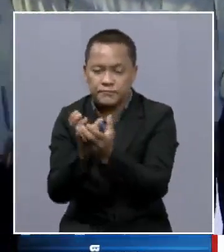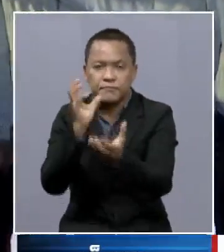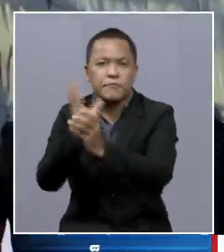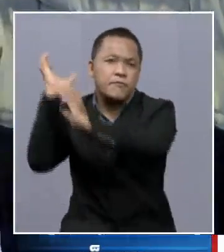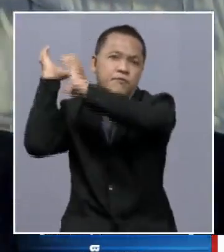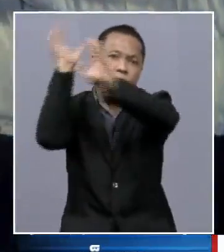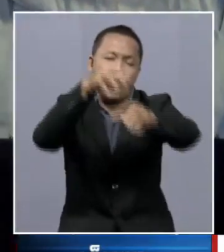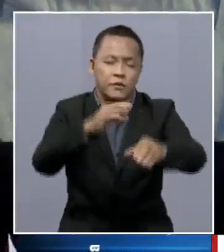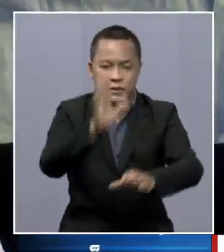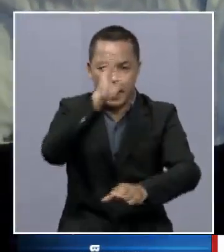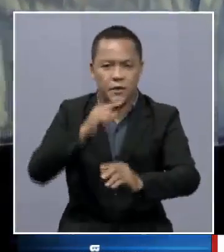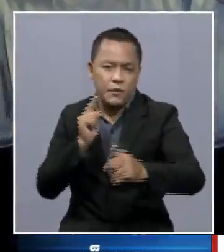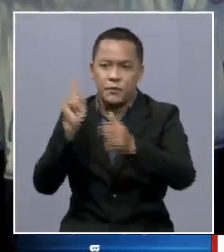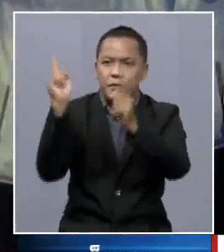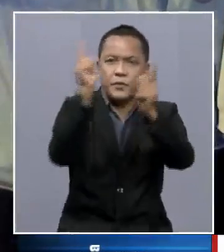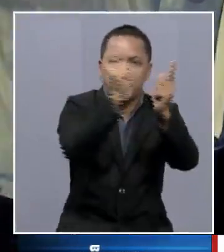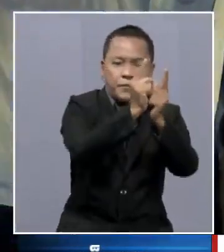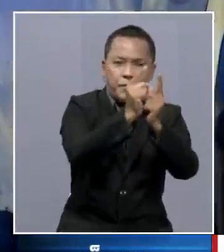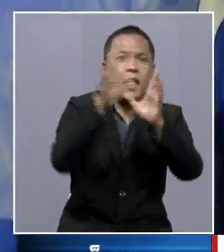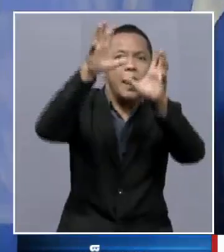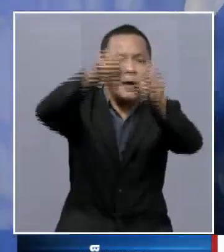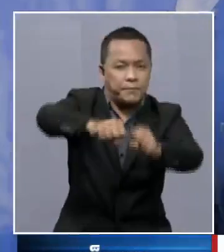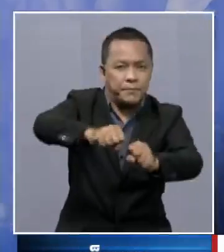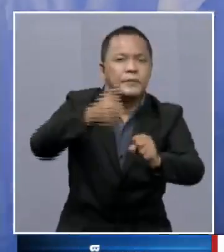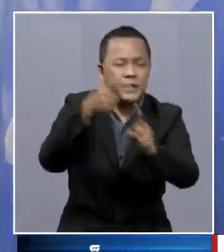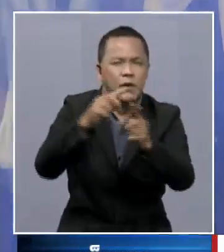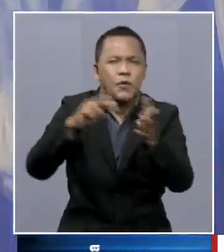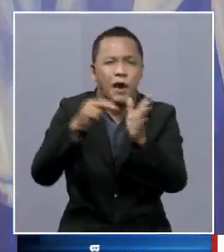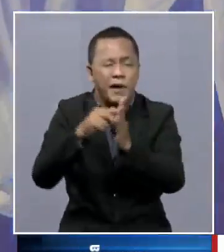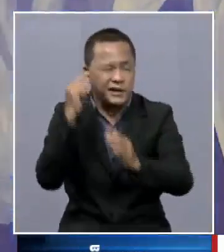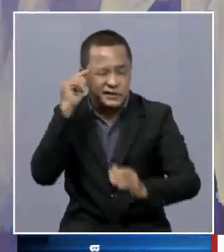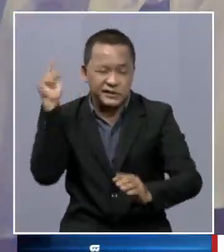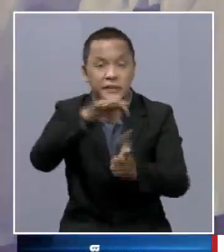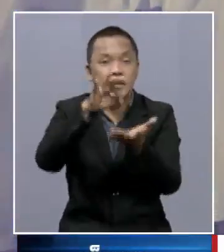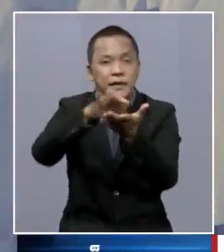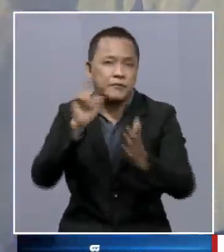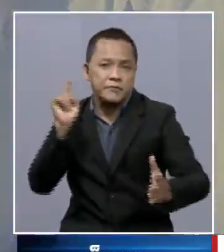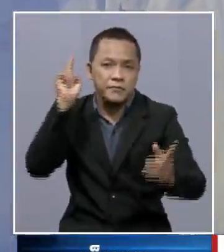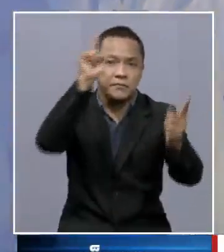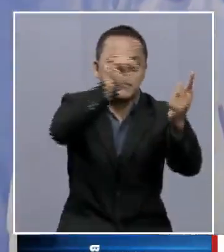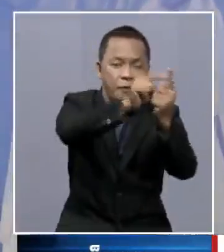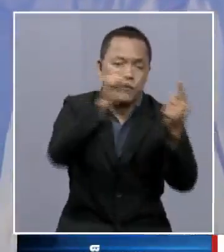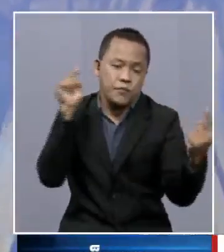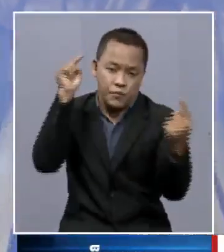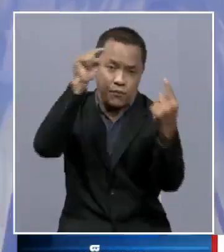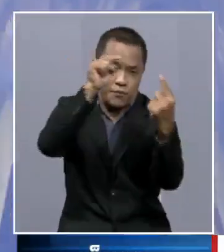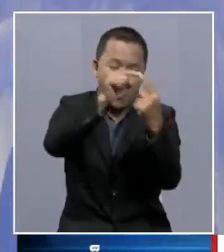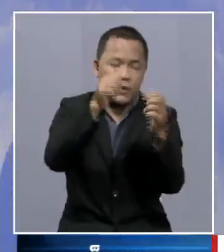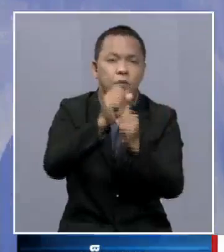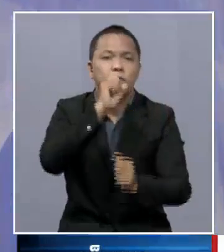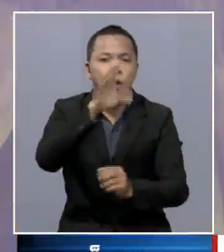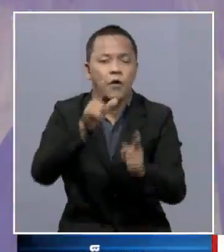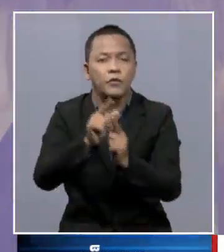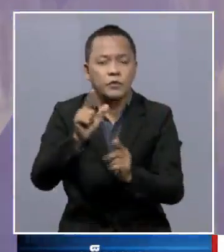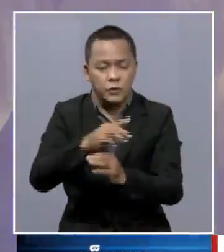อนเพื่ให้กองหนาวิงเข้าไป Touchdownหอบางที Quarterbacks ก็ตว่งเข้าไป Touchdown เองกำลงจะบ